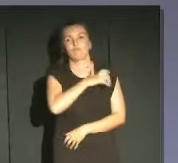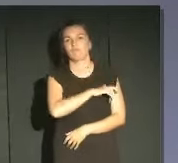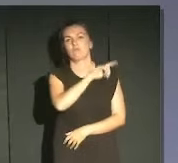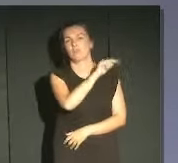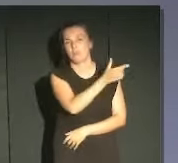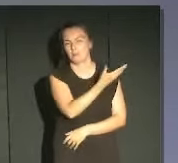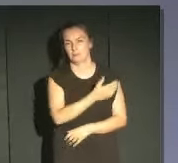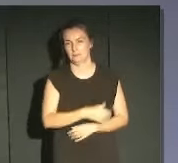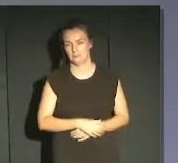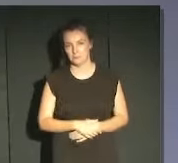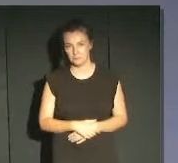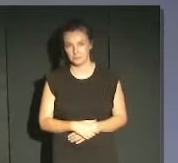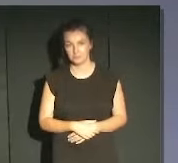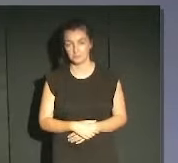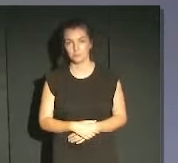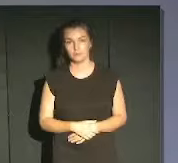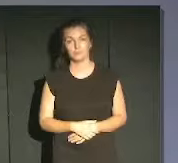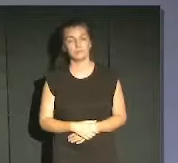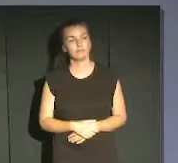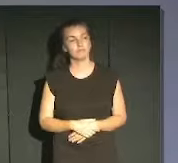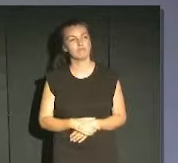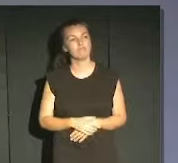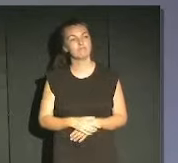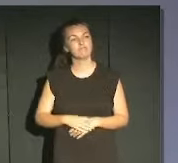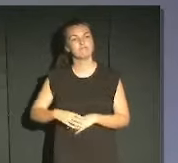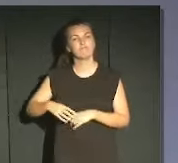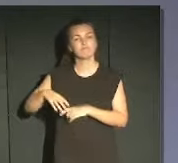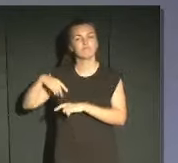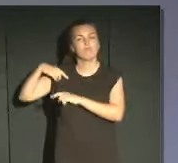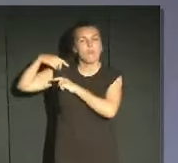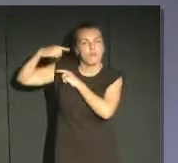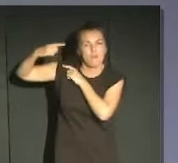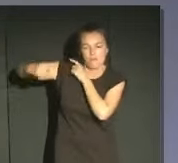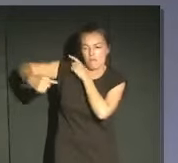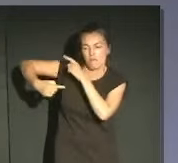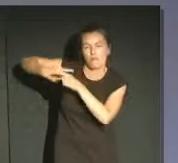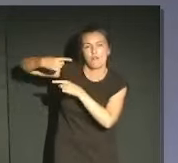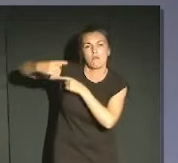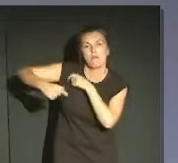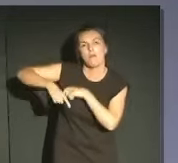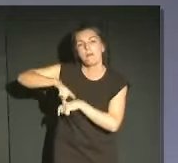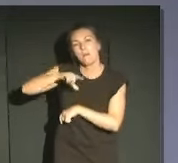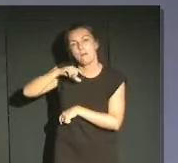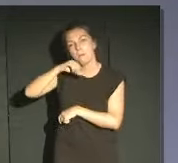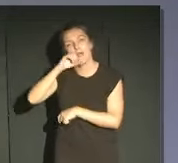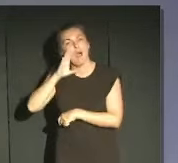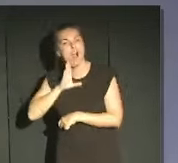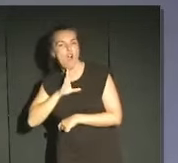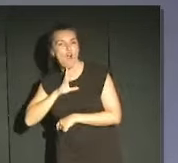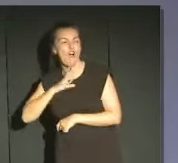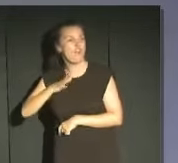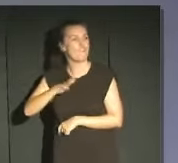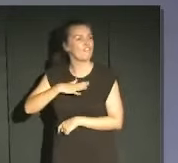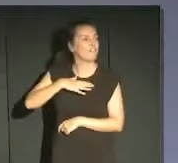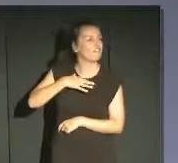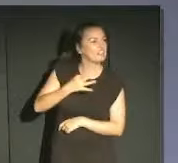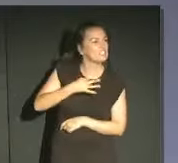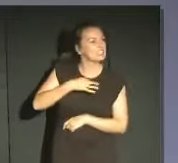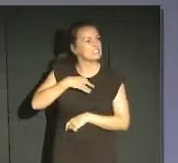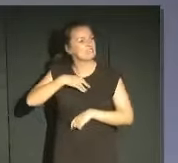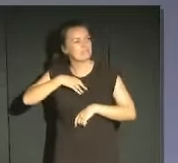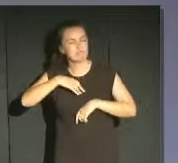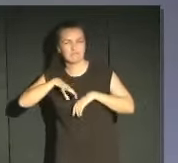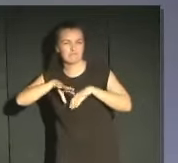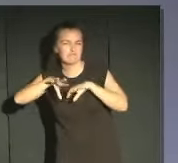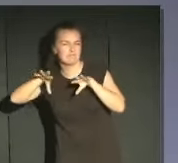là et c'est au nom de nos pères nom de nos fils et au nom de tous ceux qui sont